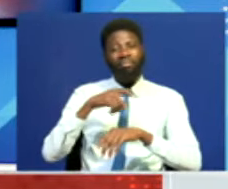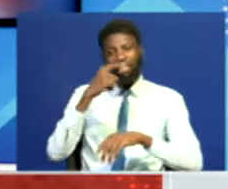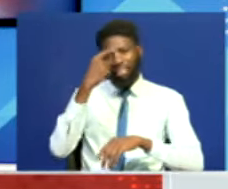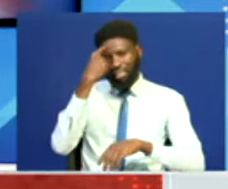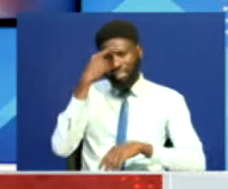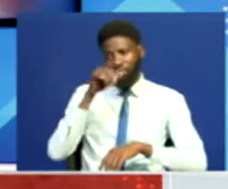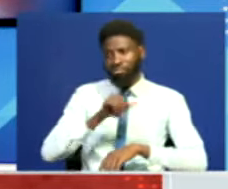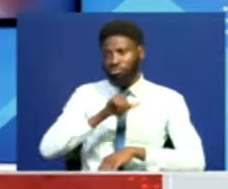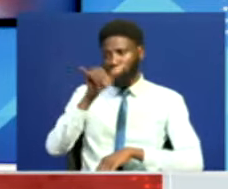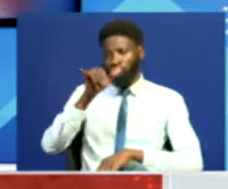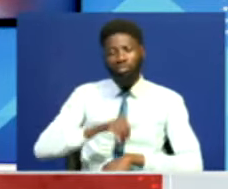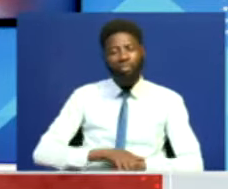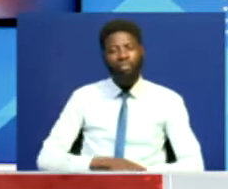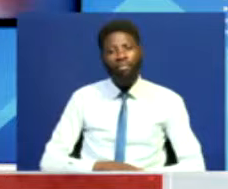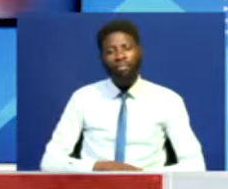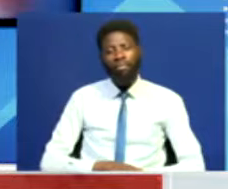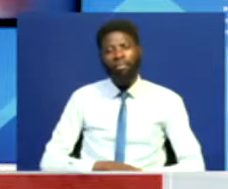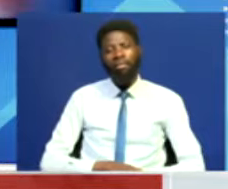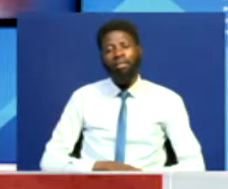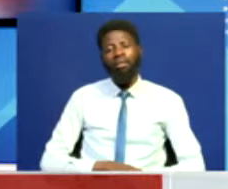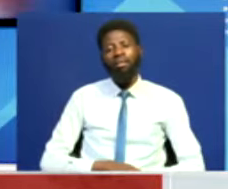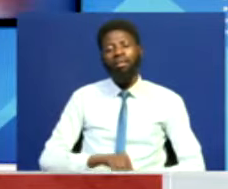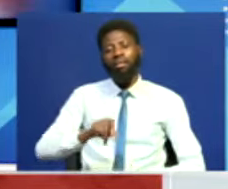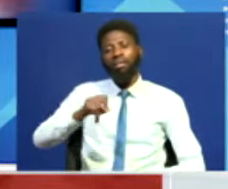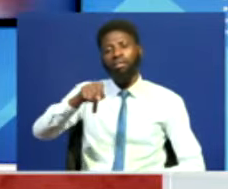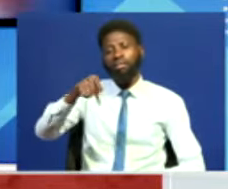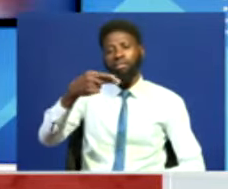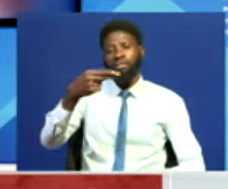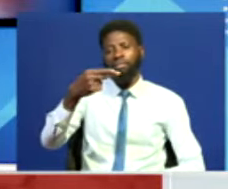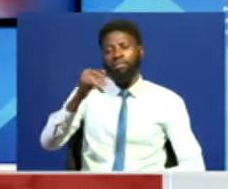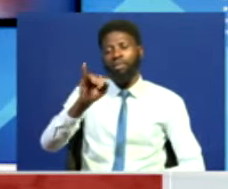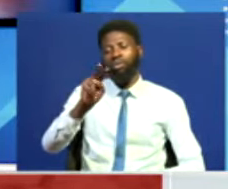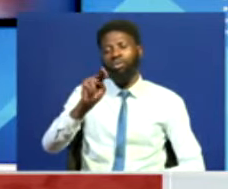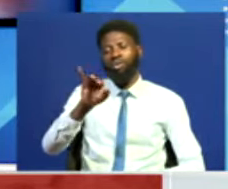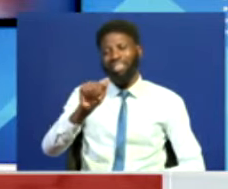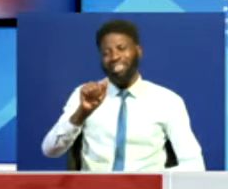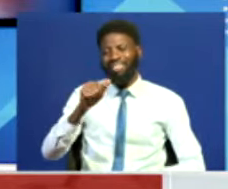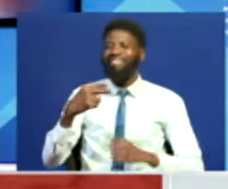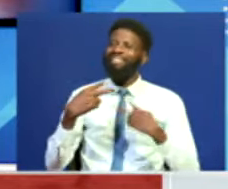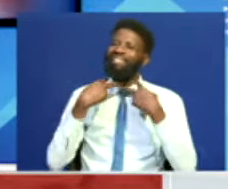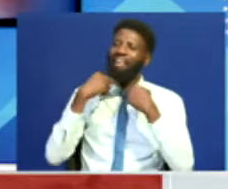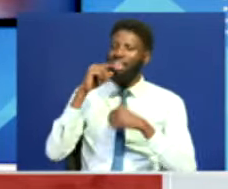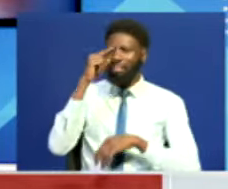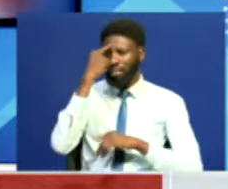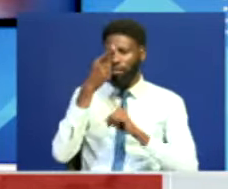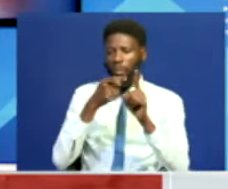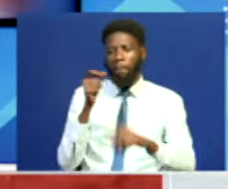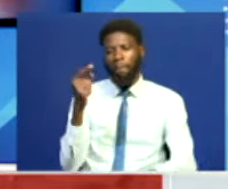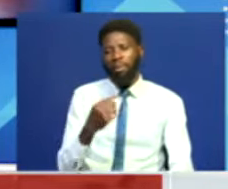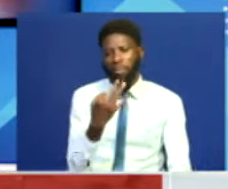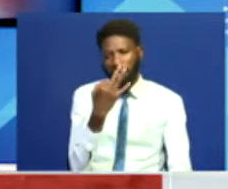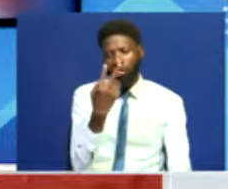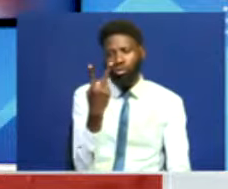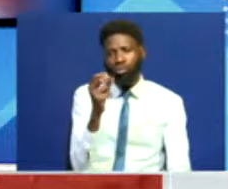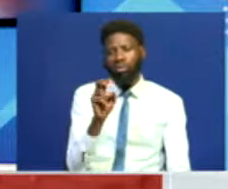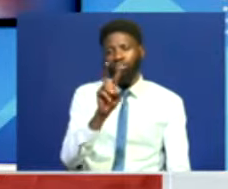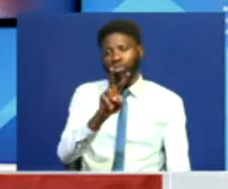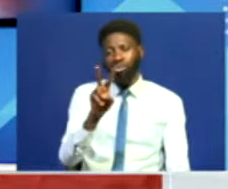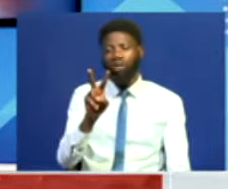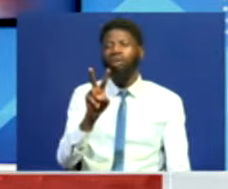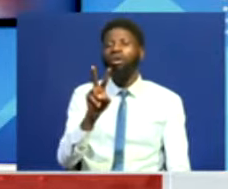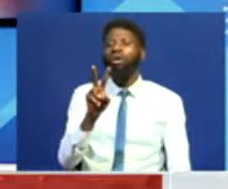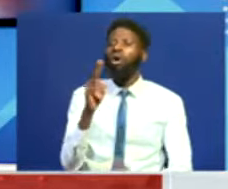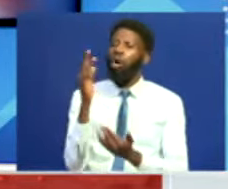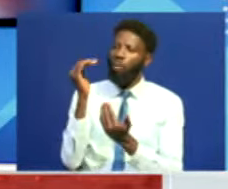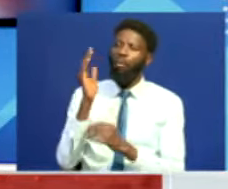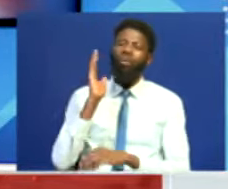amekwama nchini India tangia mwezi Machi mwaka 2022 akitumaini kufanyiwa upasuaji wa kupachikwa figo